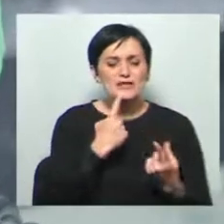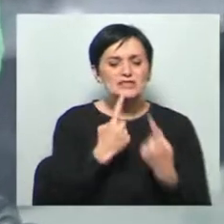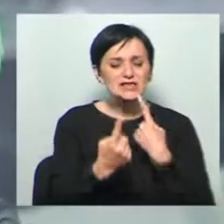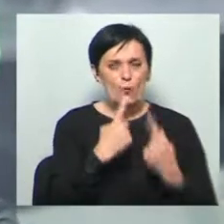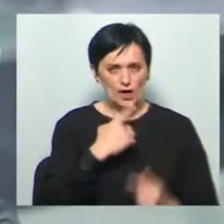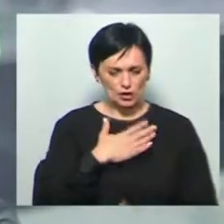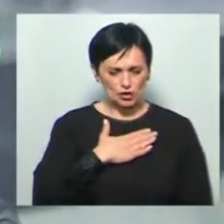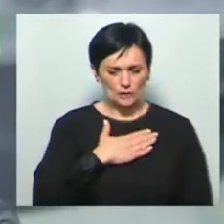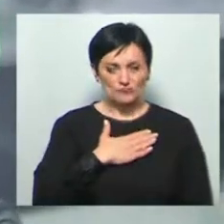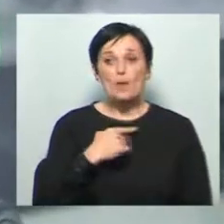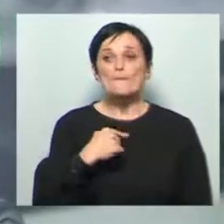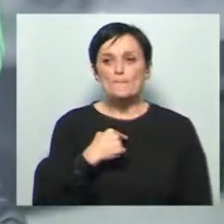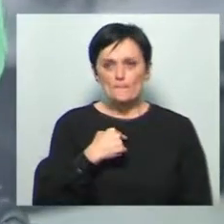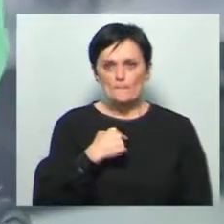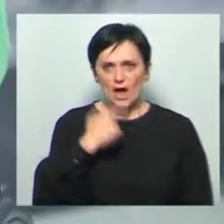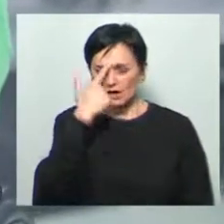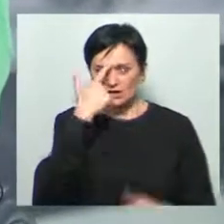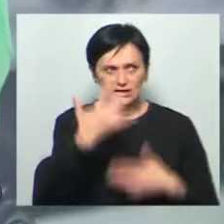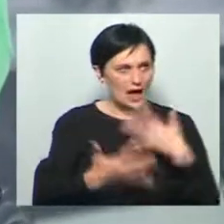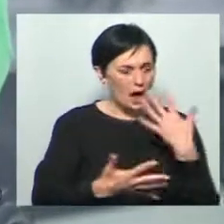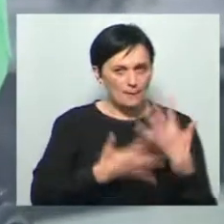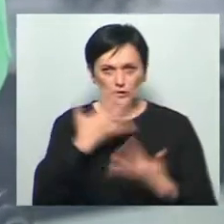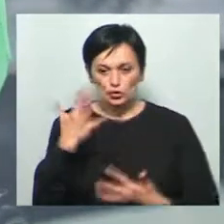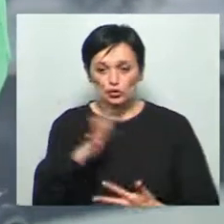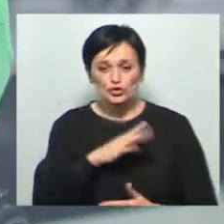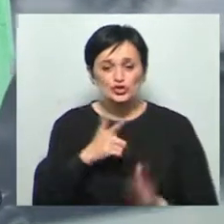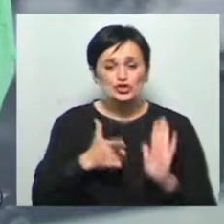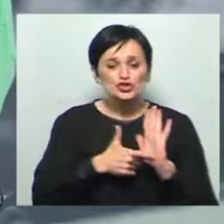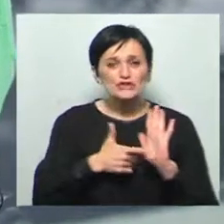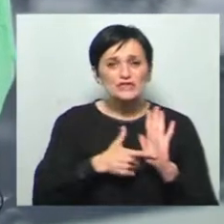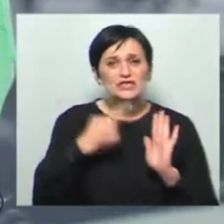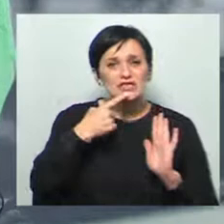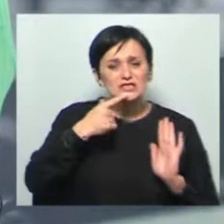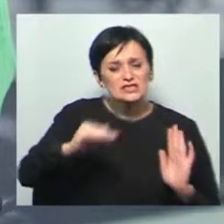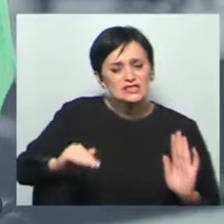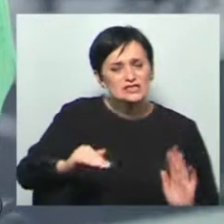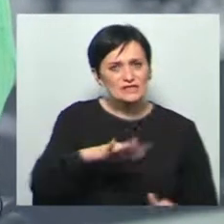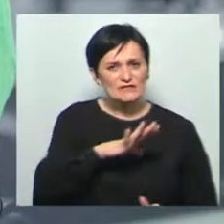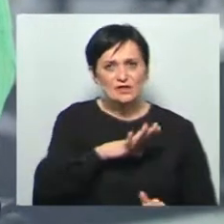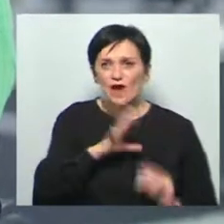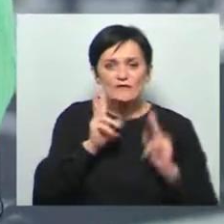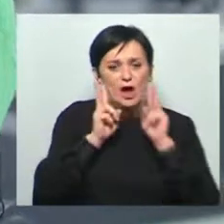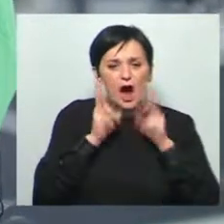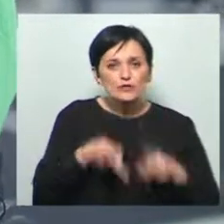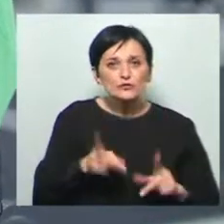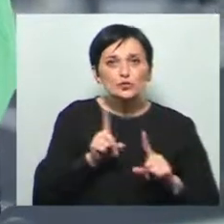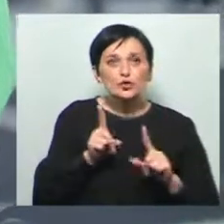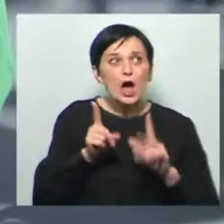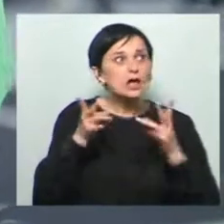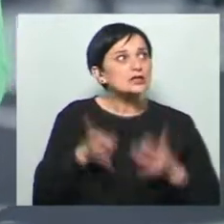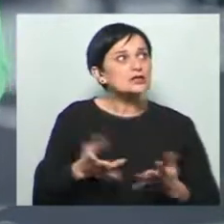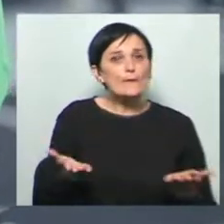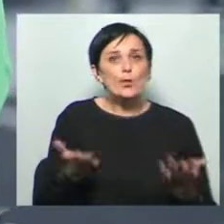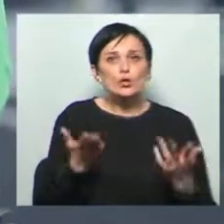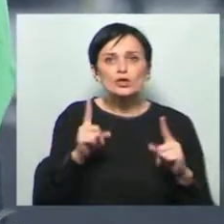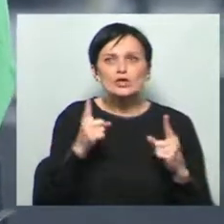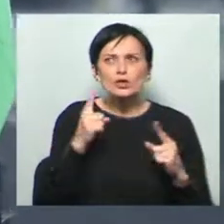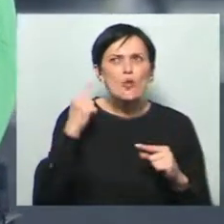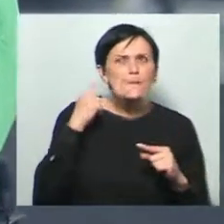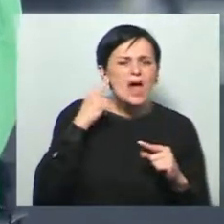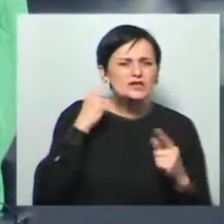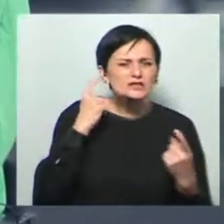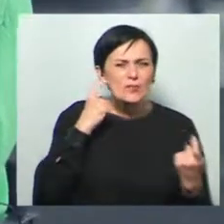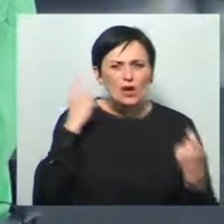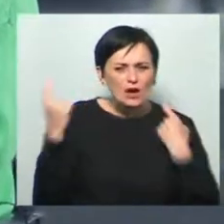ჩემთვის. მეც ძალიან დაბნეული ვიყავი მაშინ 7 წლის ასაკში და არ ვიცოდი რა ხდებოდა ჩემ თავს, რატომ ესმოდა